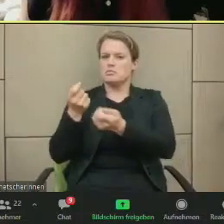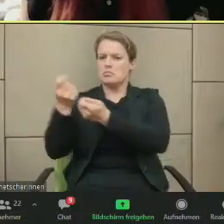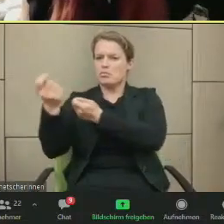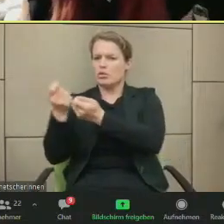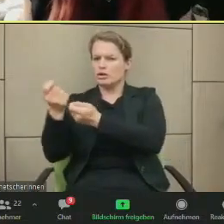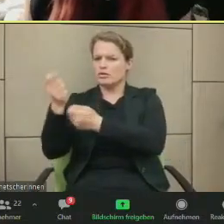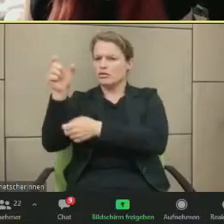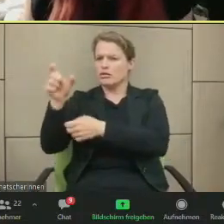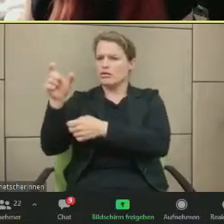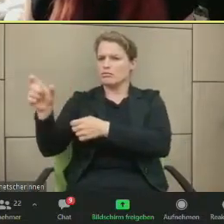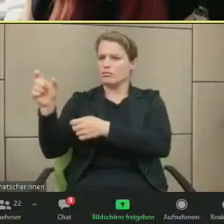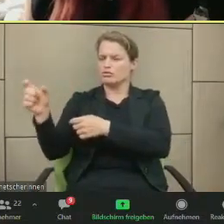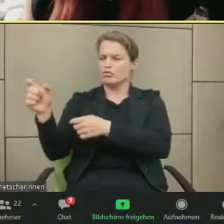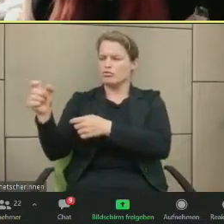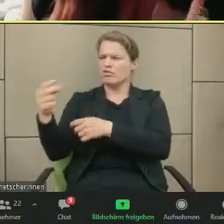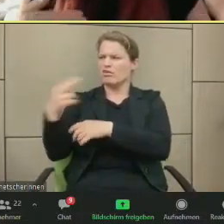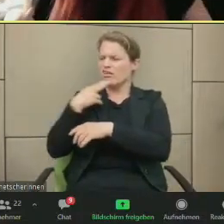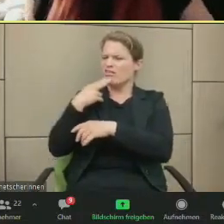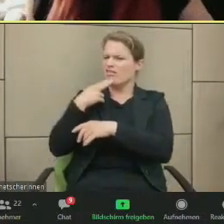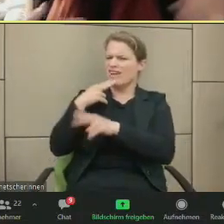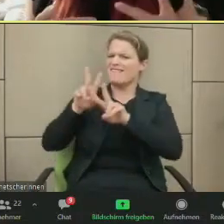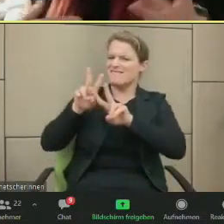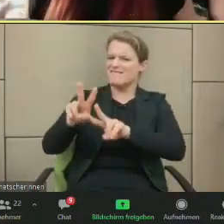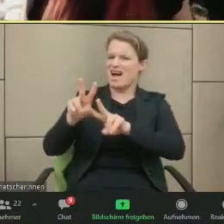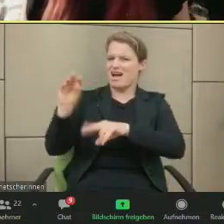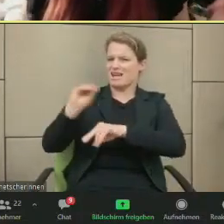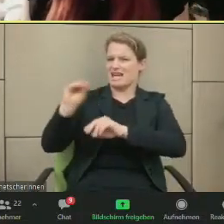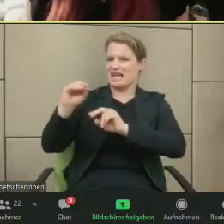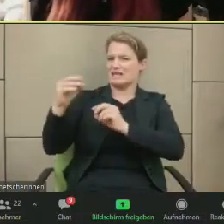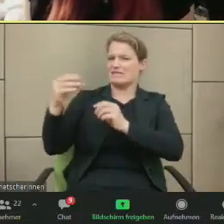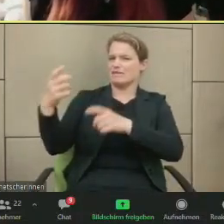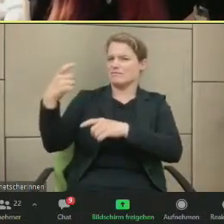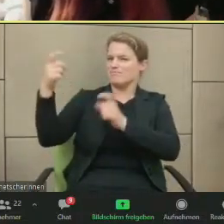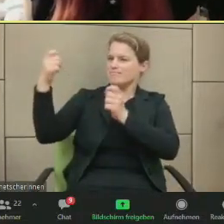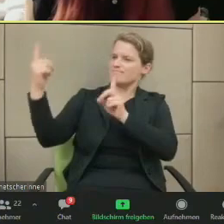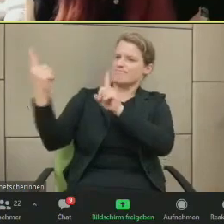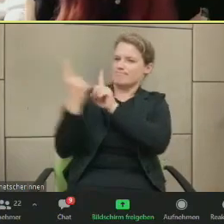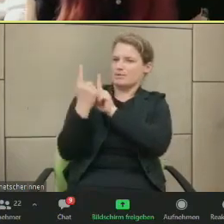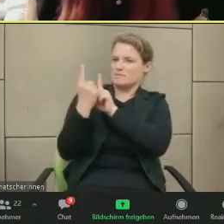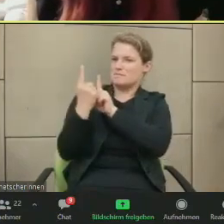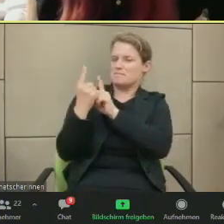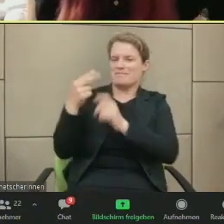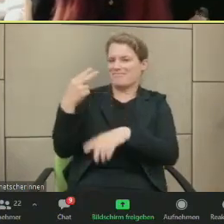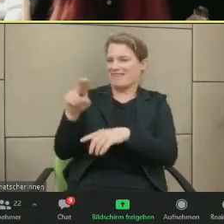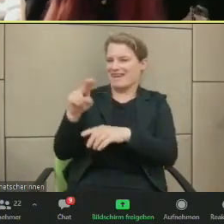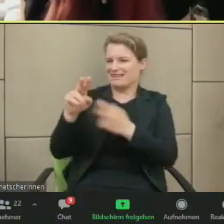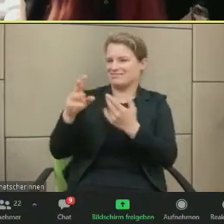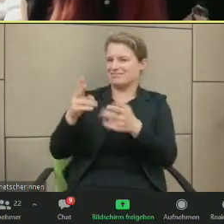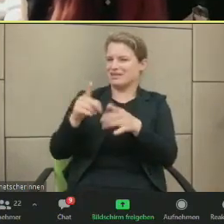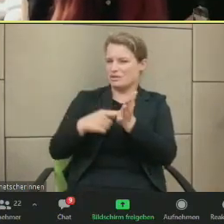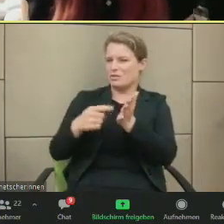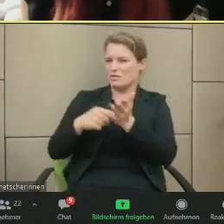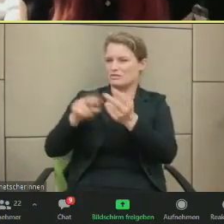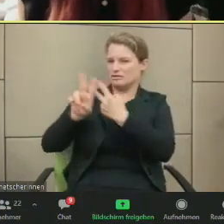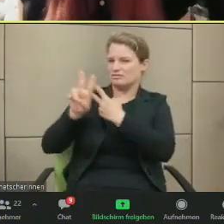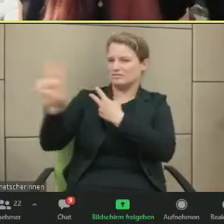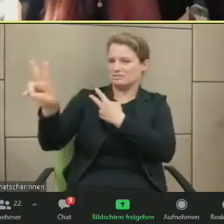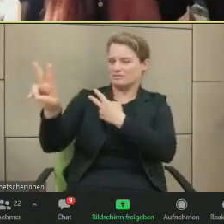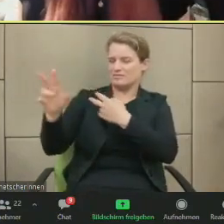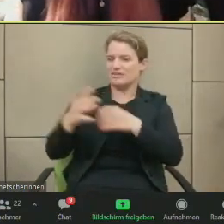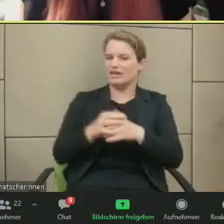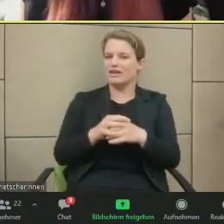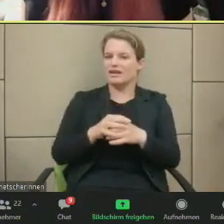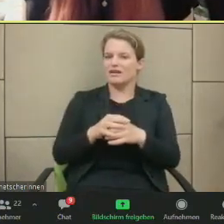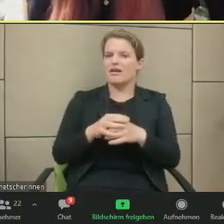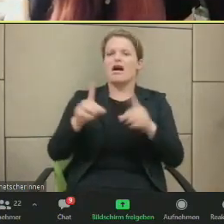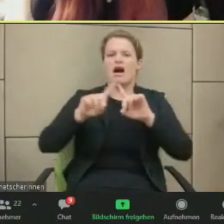zum Beispiel kennt man irgendwie persönlich. Da ist eine große Distanz da. Bei anderen Online-Aktivisten, die man so kennenlernt